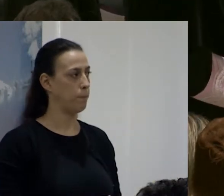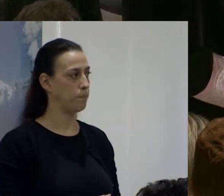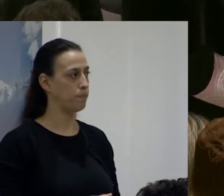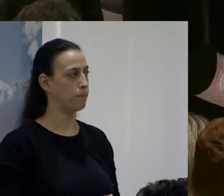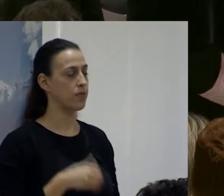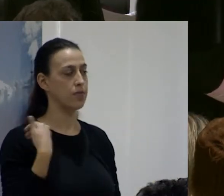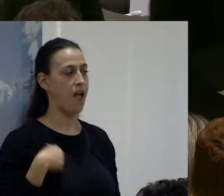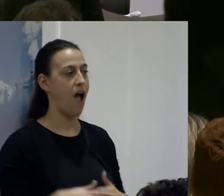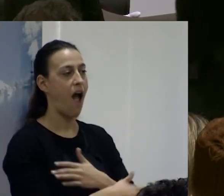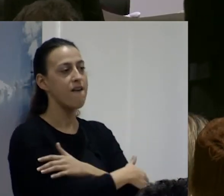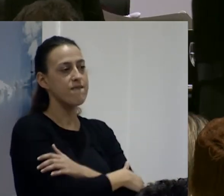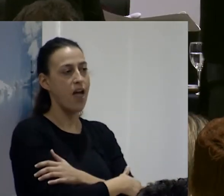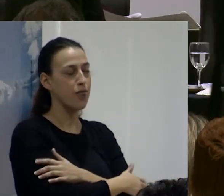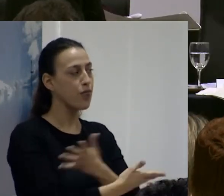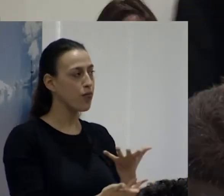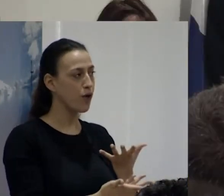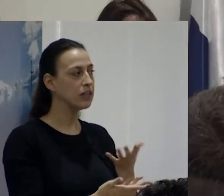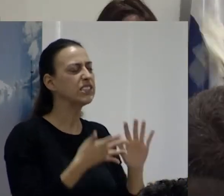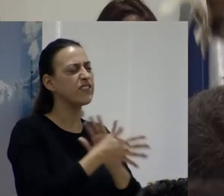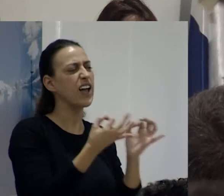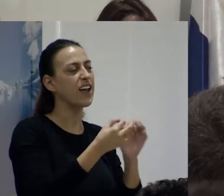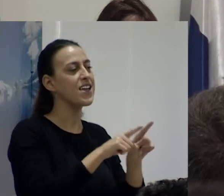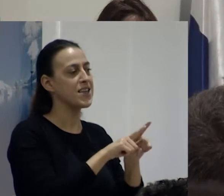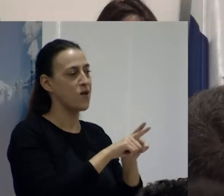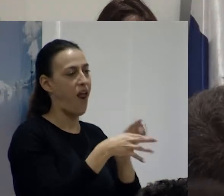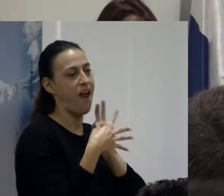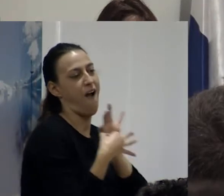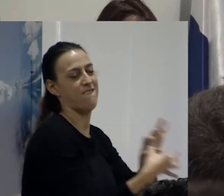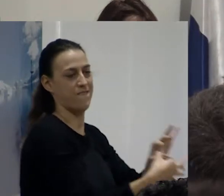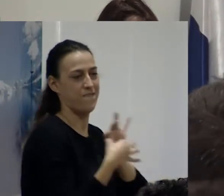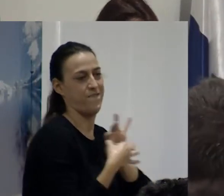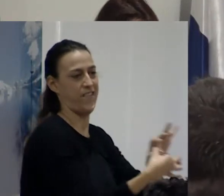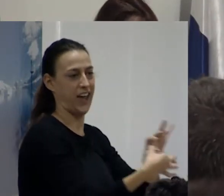Una abraçada per indicar el nostre afecte i la nostra proximitat.